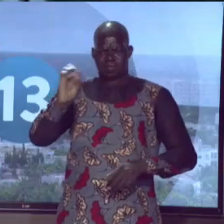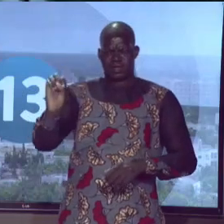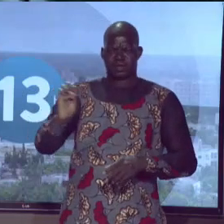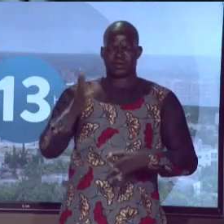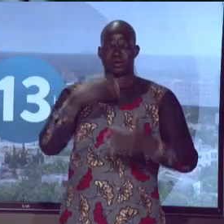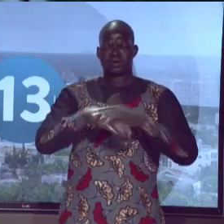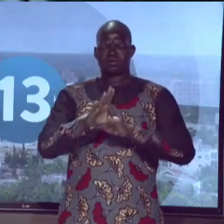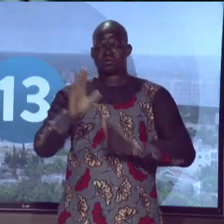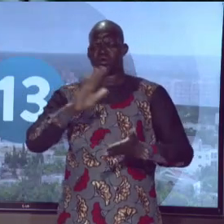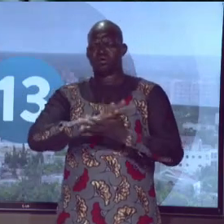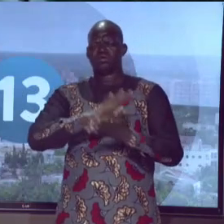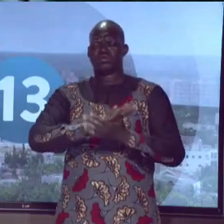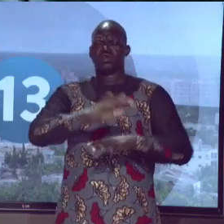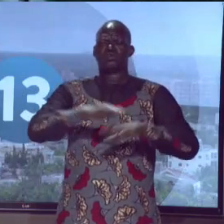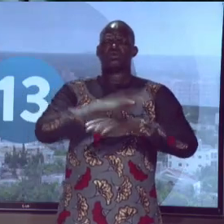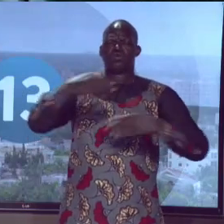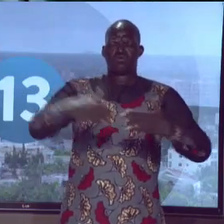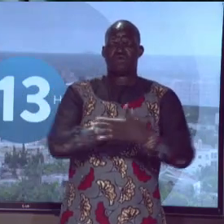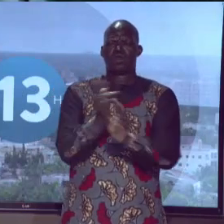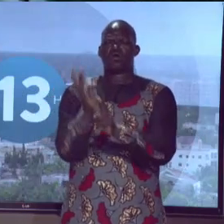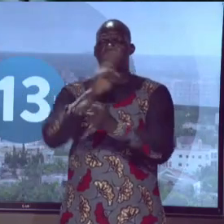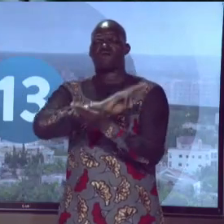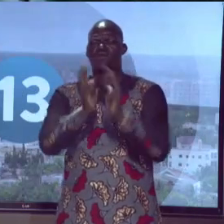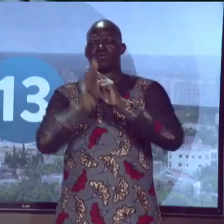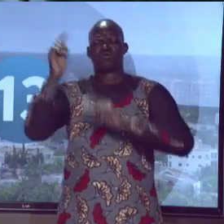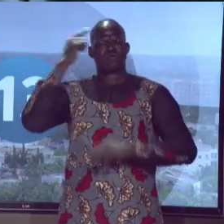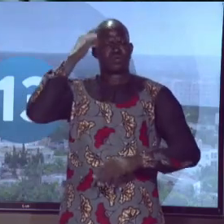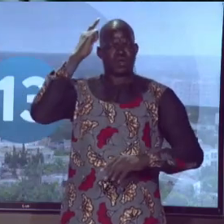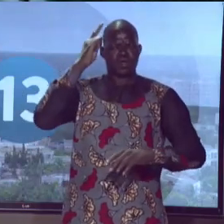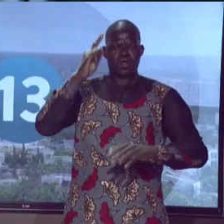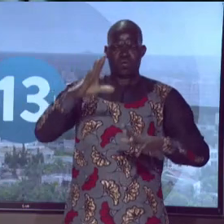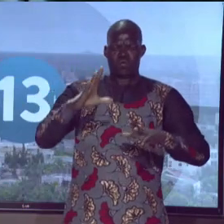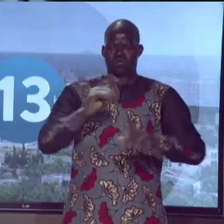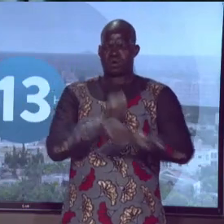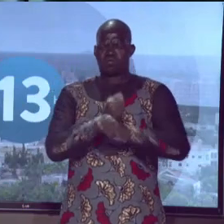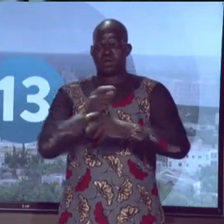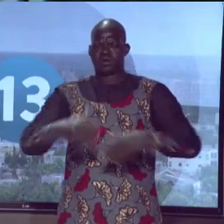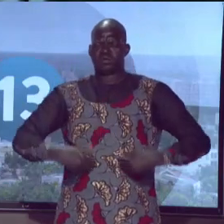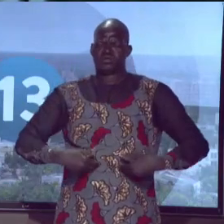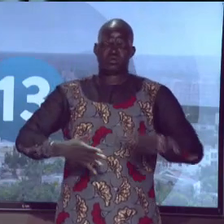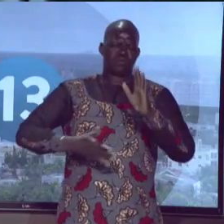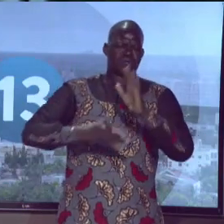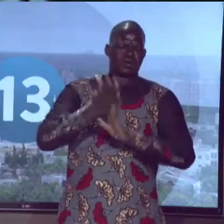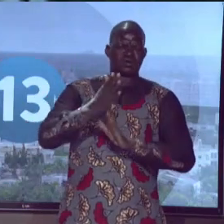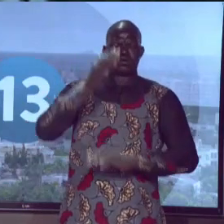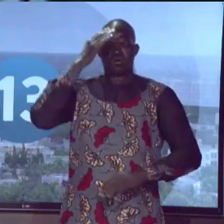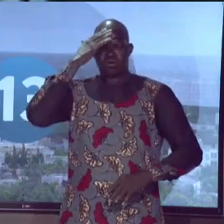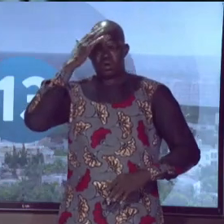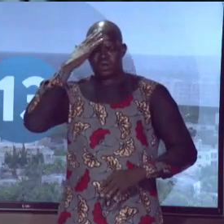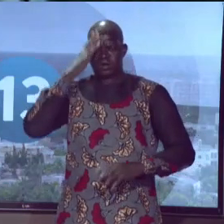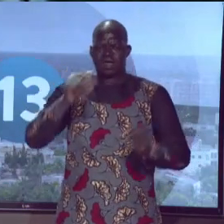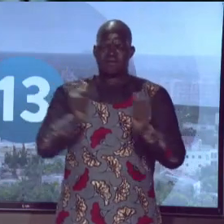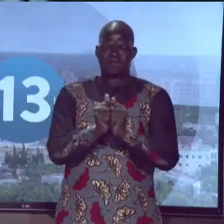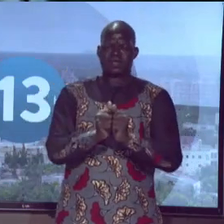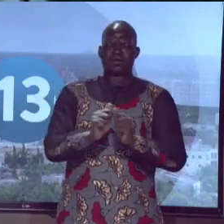Dans notre dossier sur la nouvelle réforme du gouvernement pour l'emploi des jeunes, allons faire plus ample connaissance avec un autre